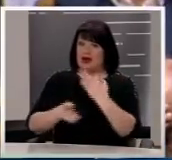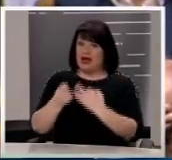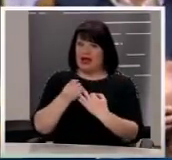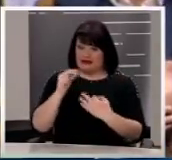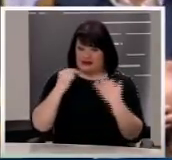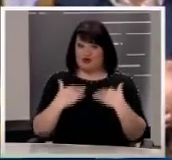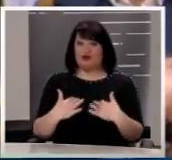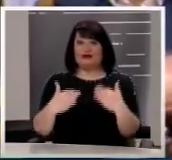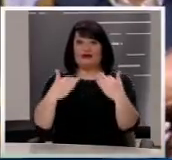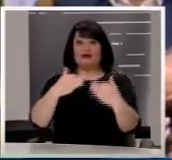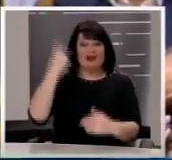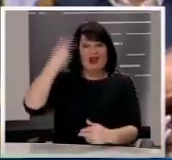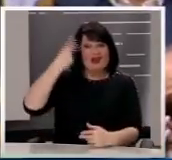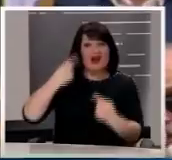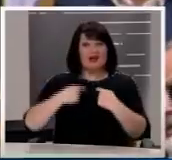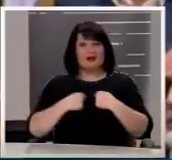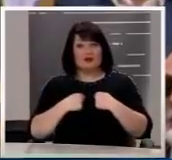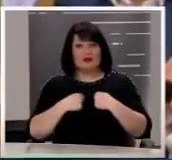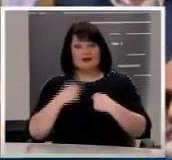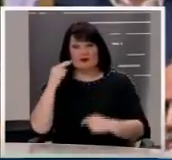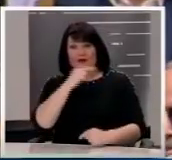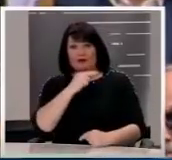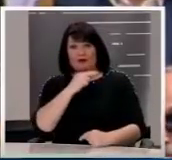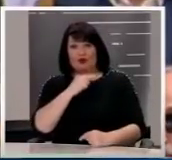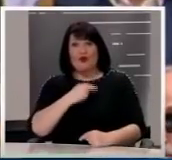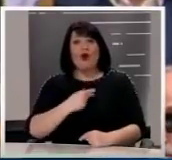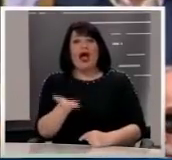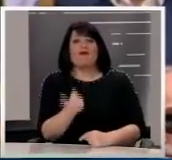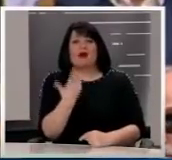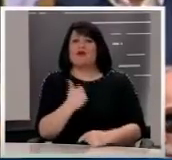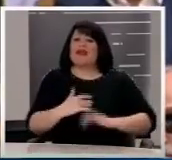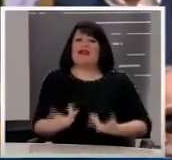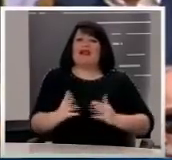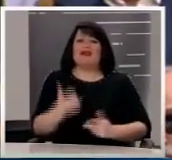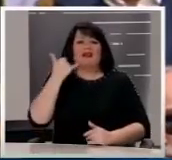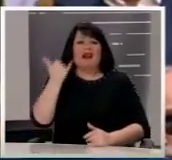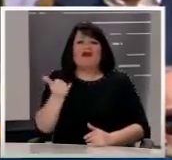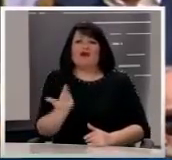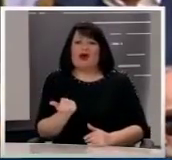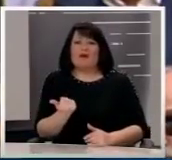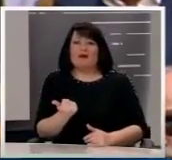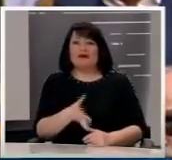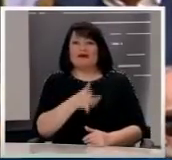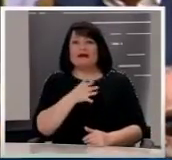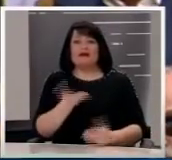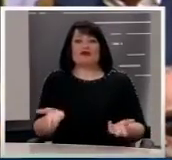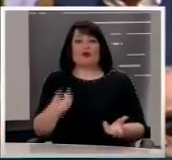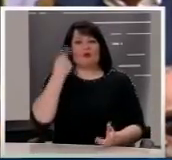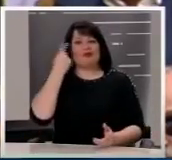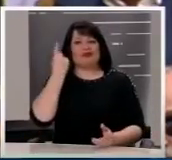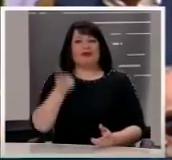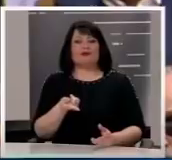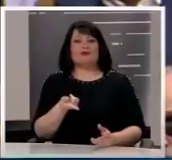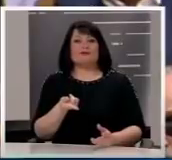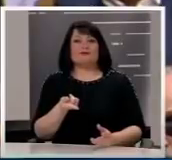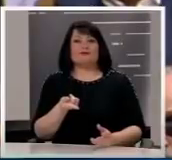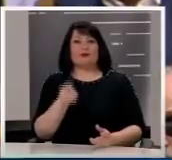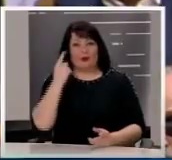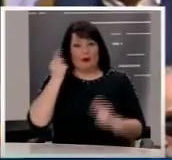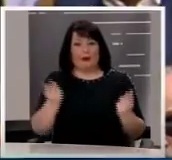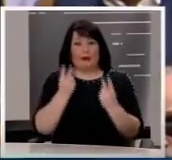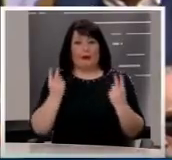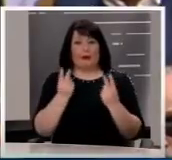Ελληνικό Κοινοβούλιο να εγκαλείτε τον Πρωθυπουργό, γιατί δεν το έπραξε αυτό ακόμα. Είναι επιπολαιότητα, γιατί